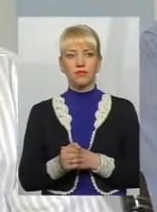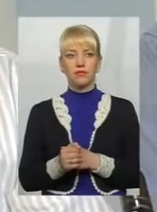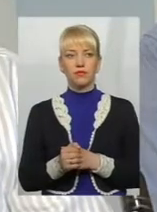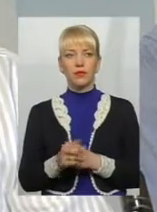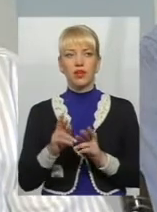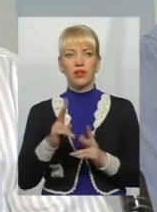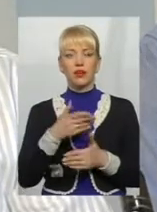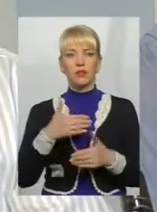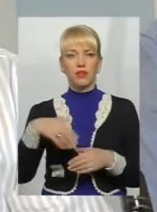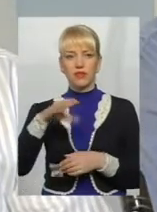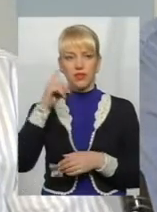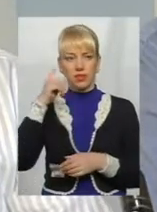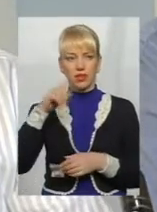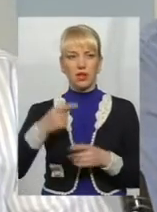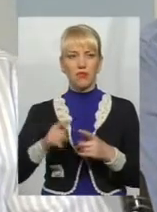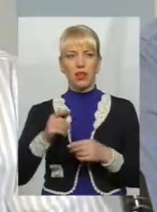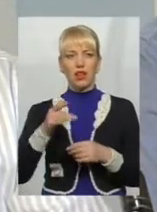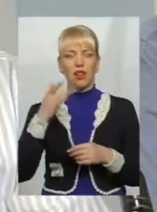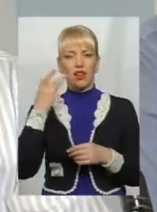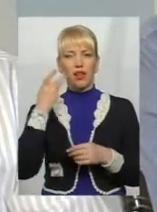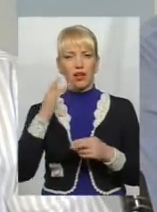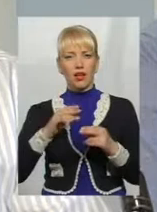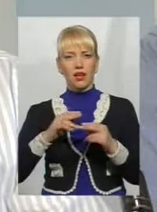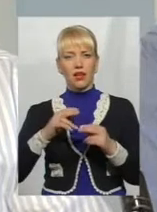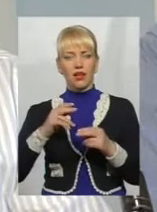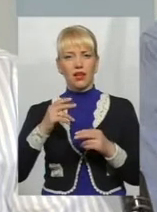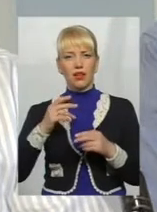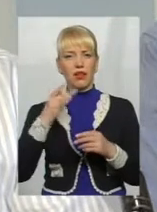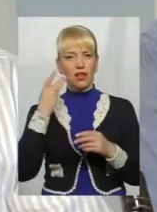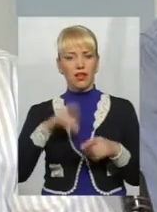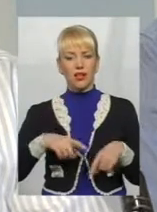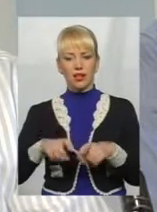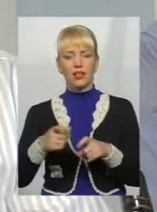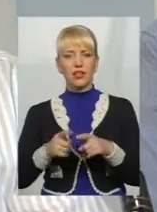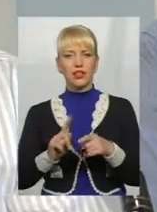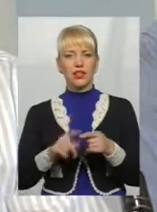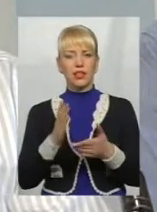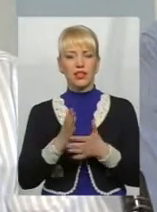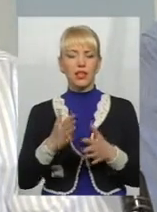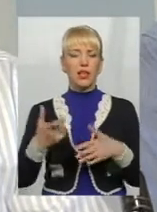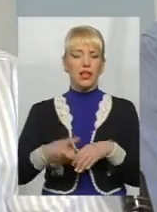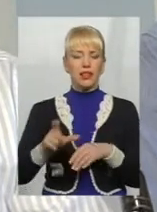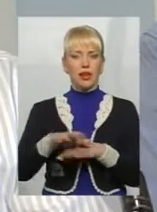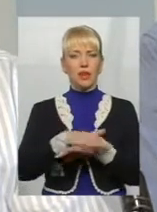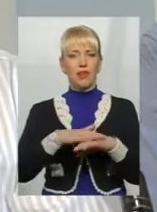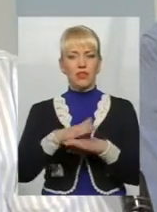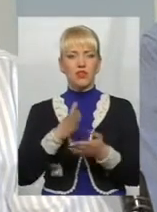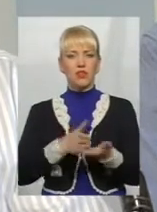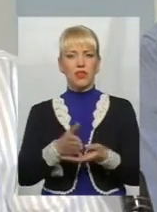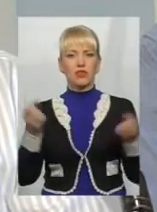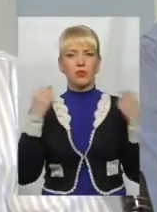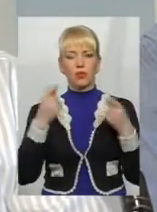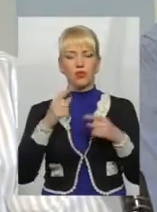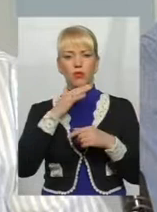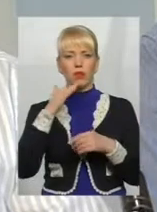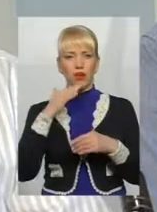ми всі знаємо, легка атлетика є одним з наймасовіших видів спорту. Тому ми дуже багато уваги приділяємо для